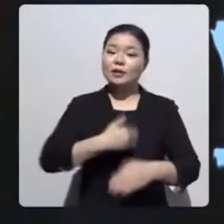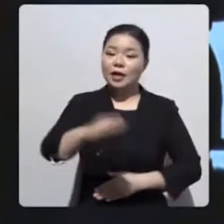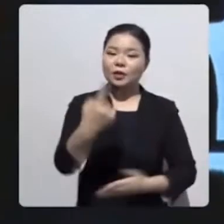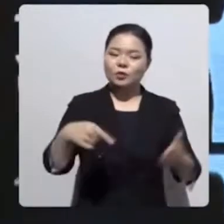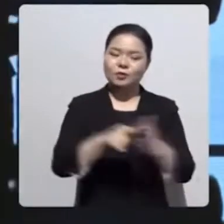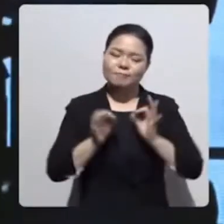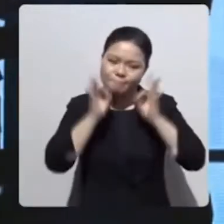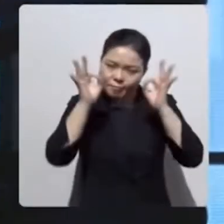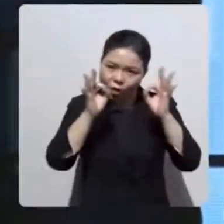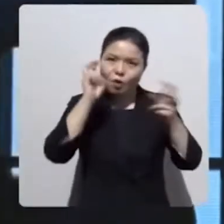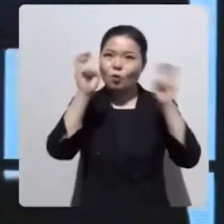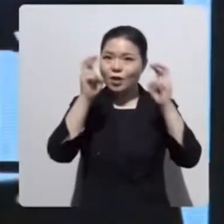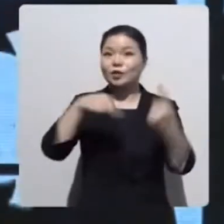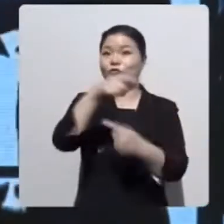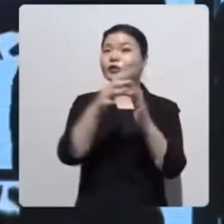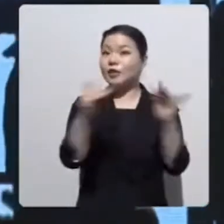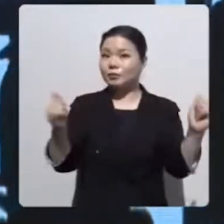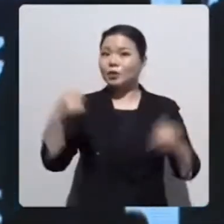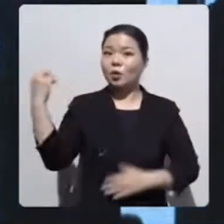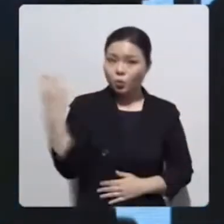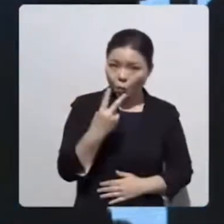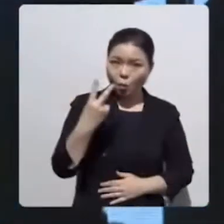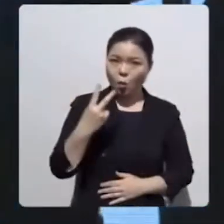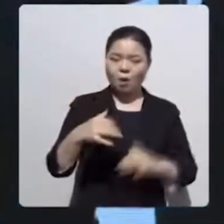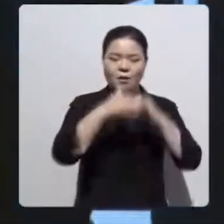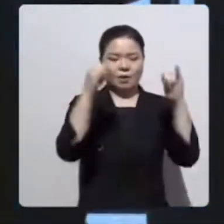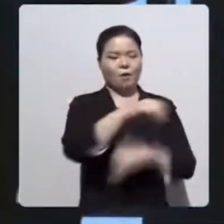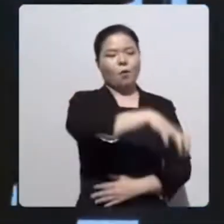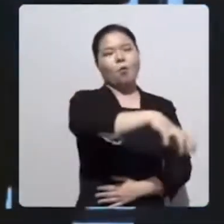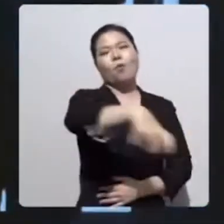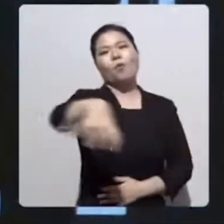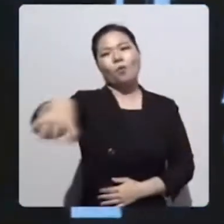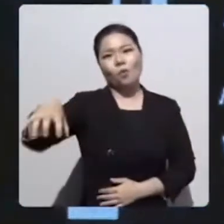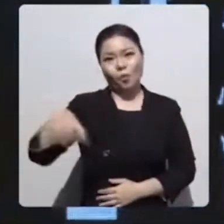기업가들을. 또한 사회 곳곳에서